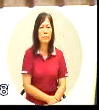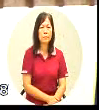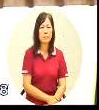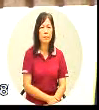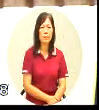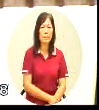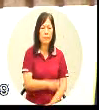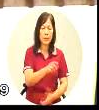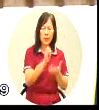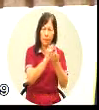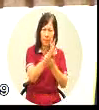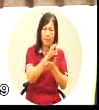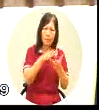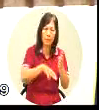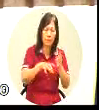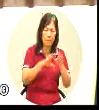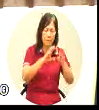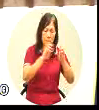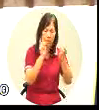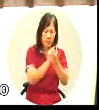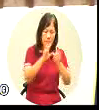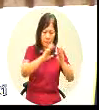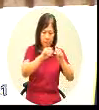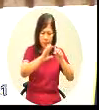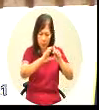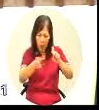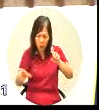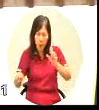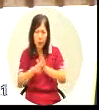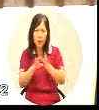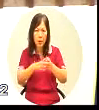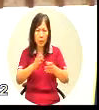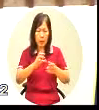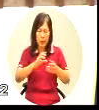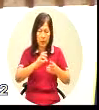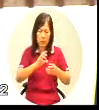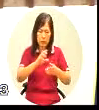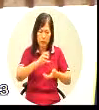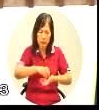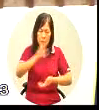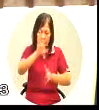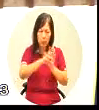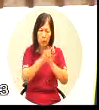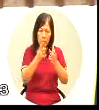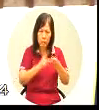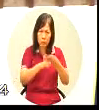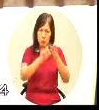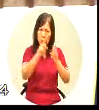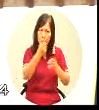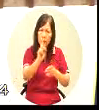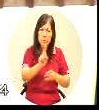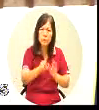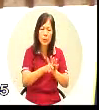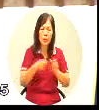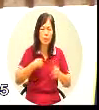那这报告针对这个地滑的状况提出几个要素原因呢、主要的原因呢、大概我自己归纳是三点，第一